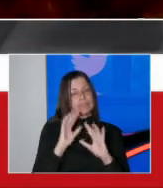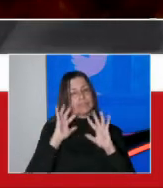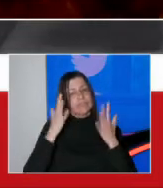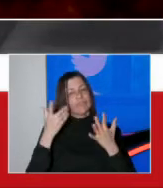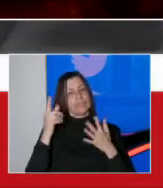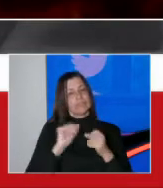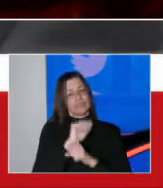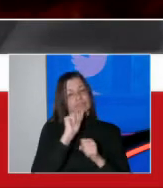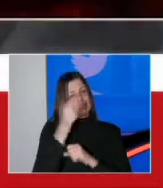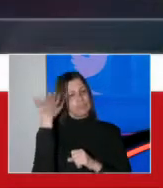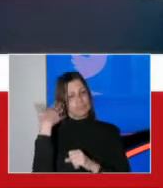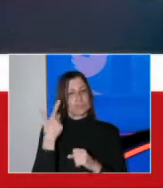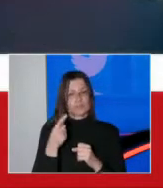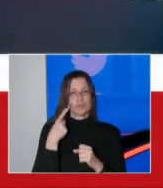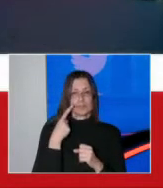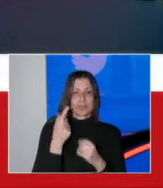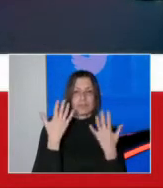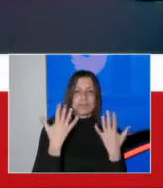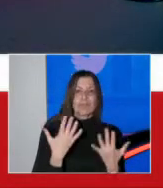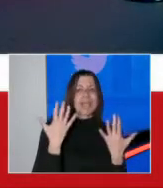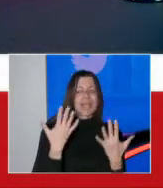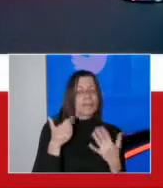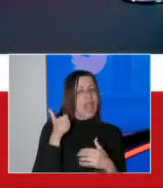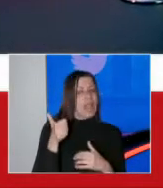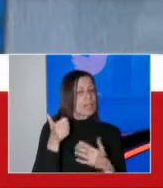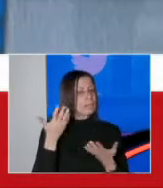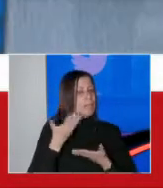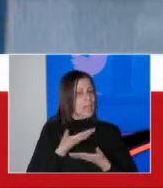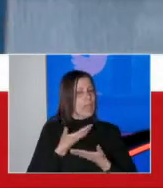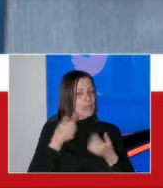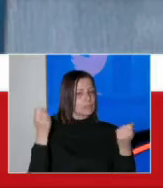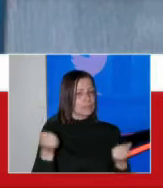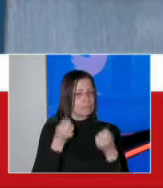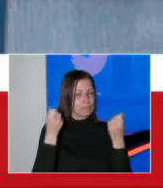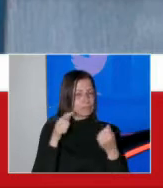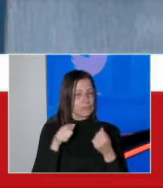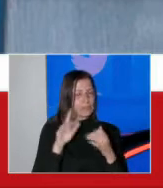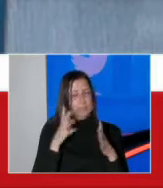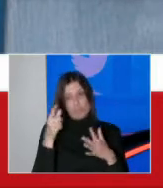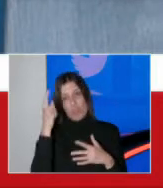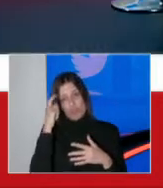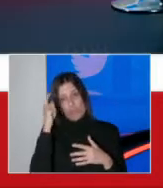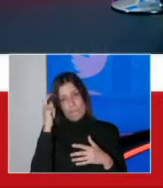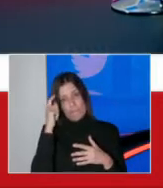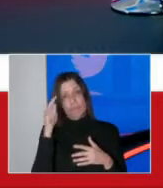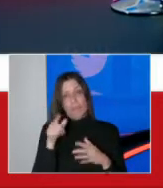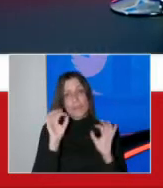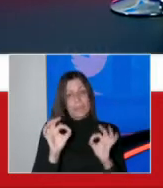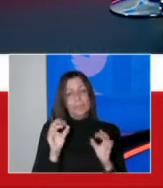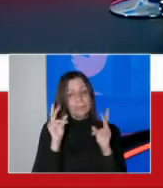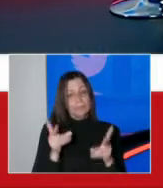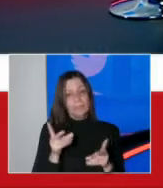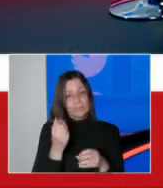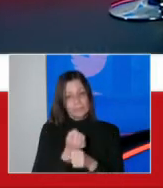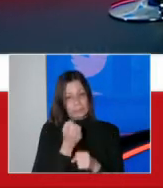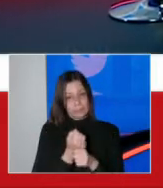אז אמיר, קודם כל, ככה אתה יודע, ברמת המספרים, כמה לייקים מקבל קמפיין כזה, והאם אתה חושב שזה באמת יכול לעבוד?